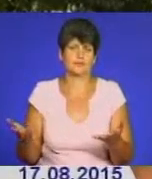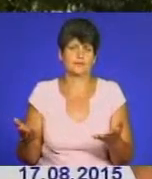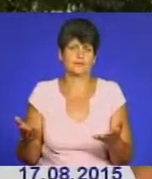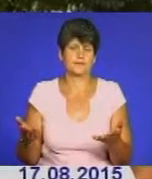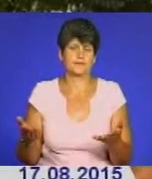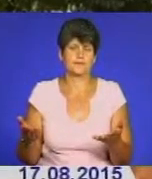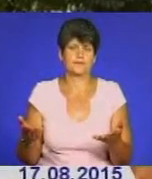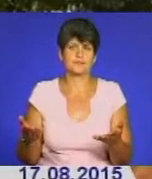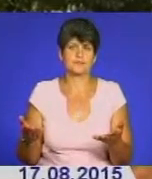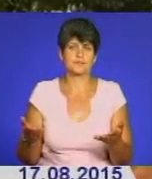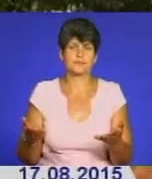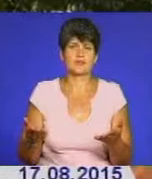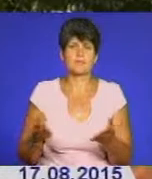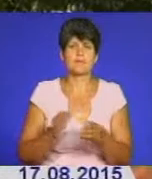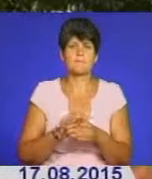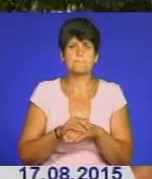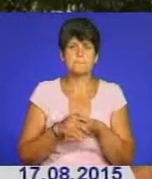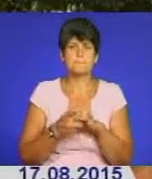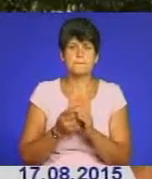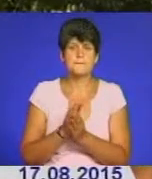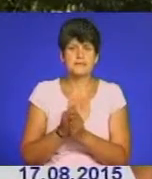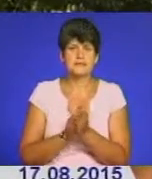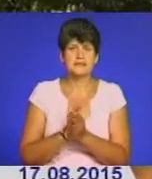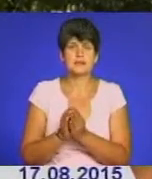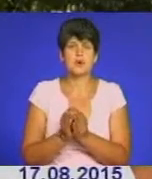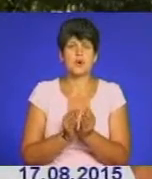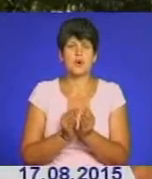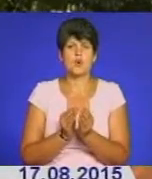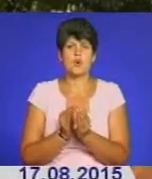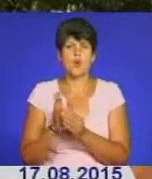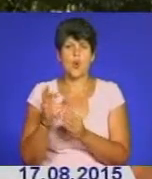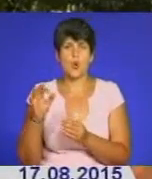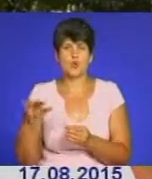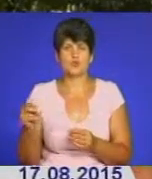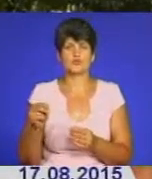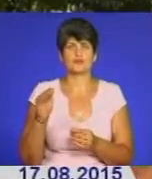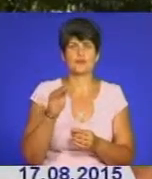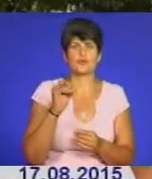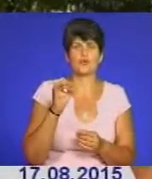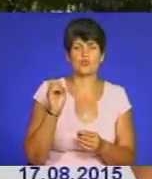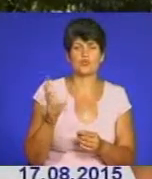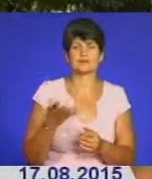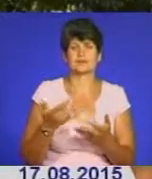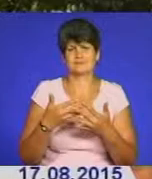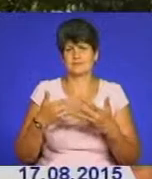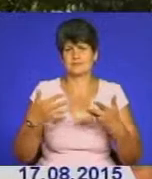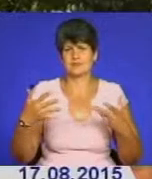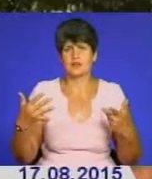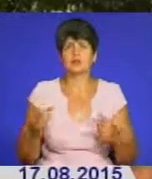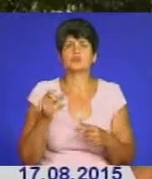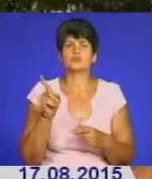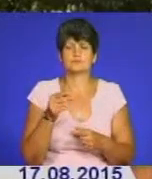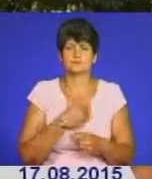вживанням. Ретельно мити овочі і фрукти, і ягоди, які все ж таки використовуються